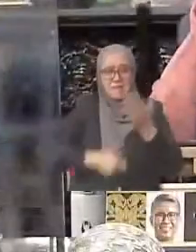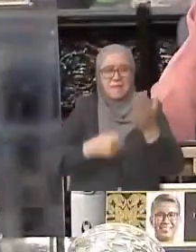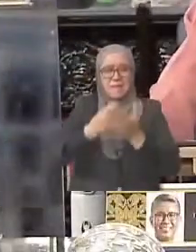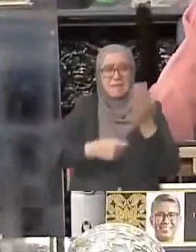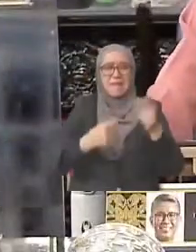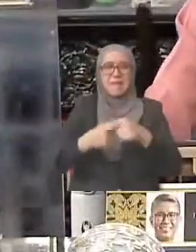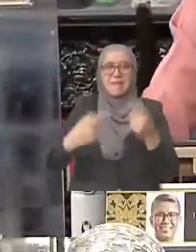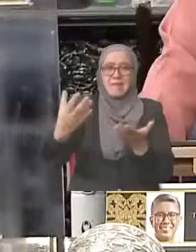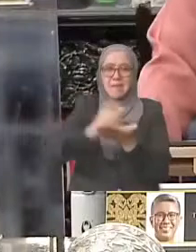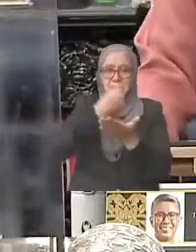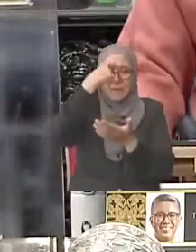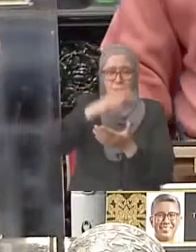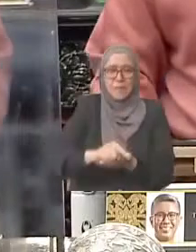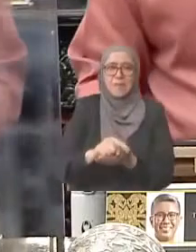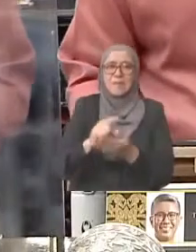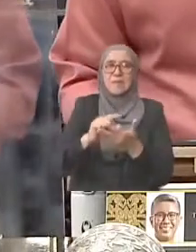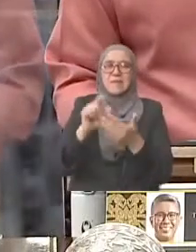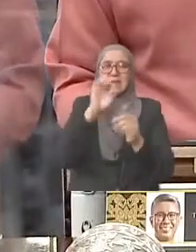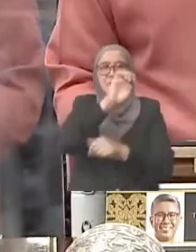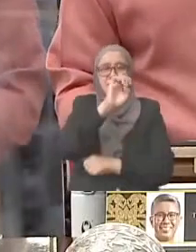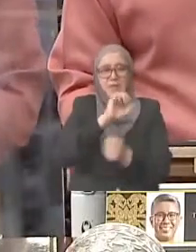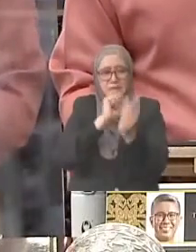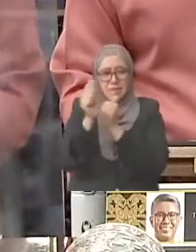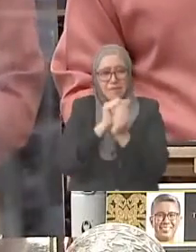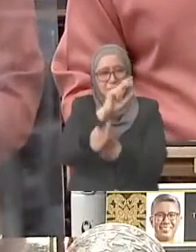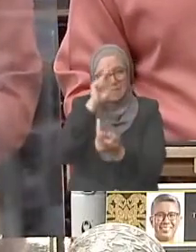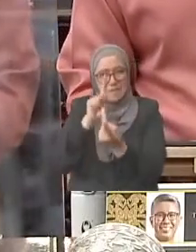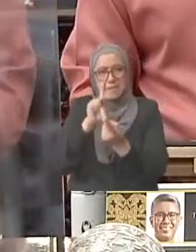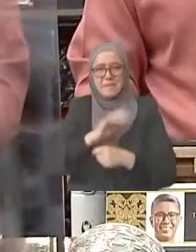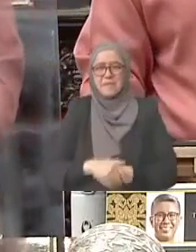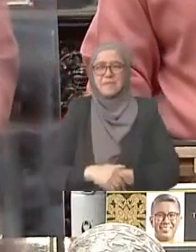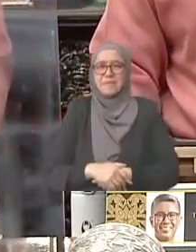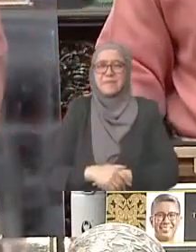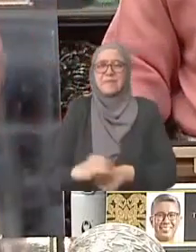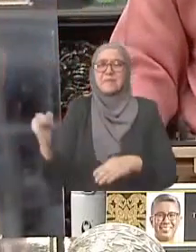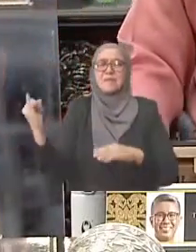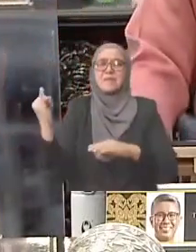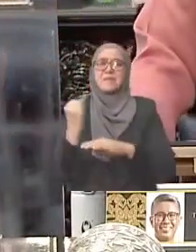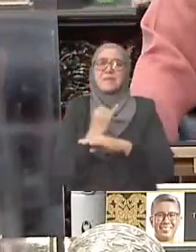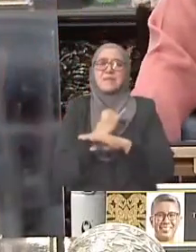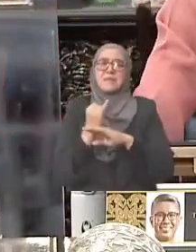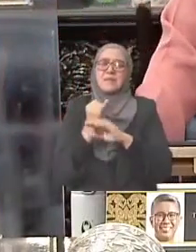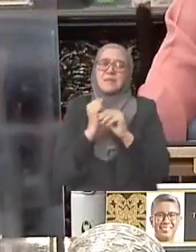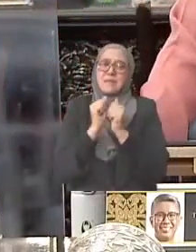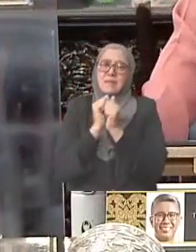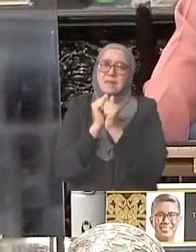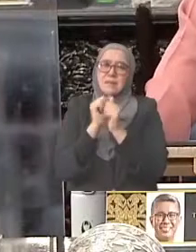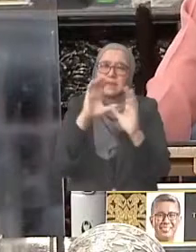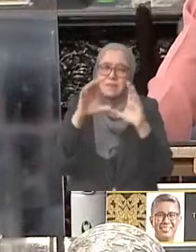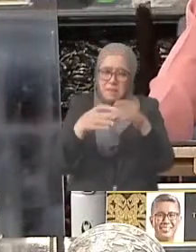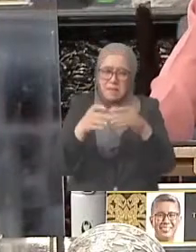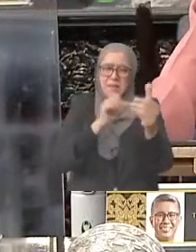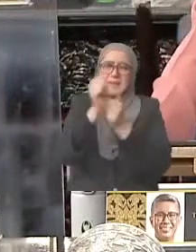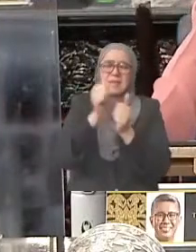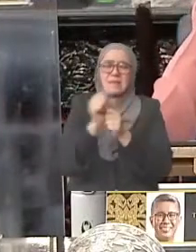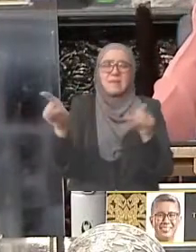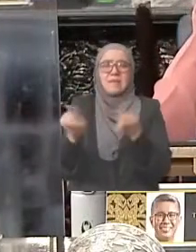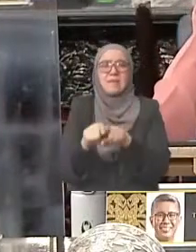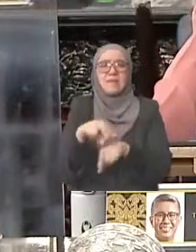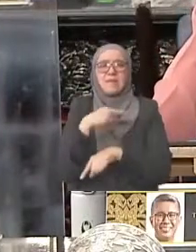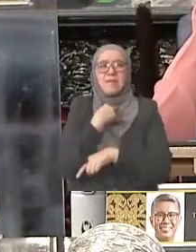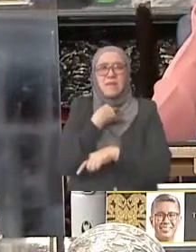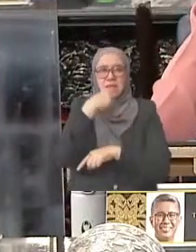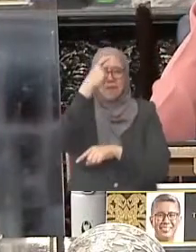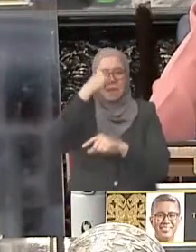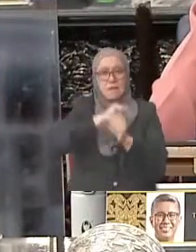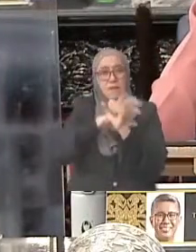isukan yang layak industri suka juga terjejas akibat pendidikan di 19 karangan aktiviti sukan